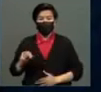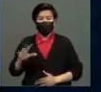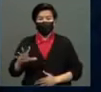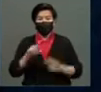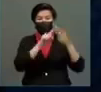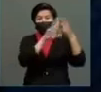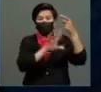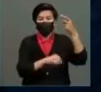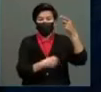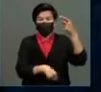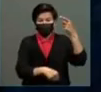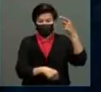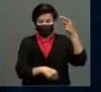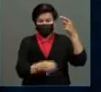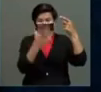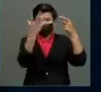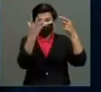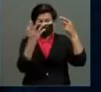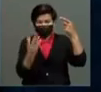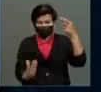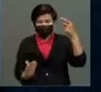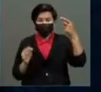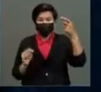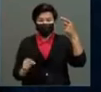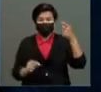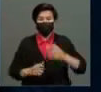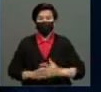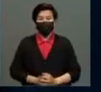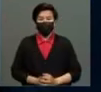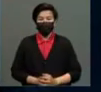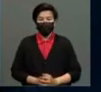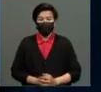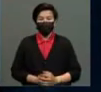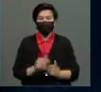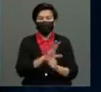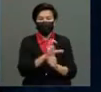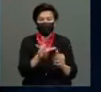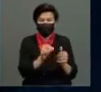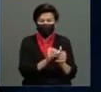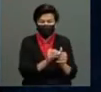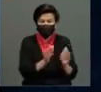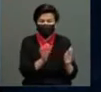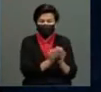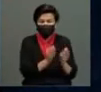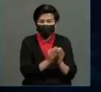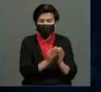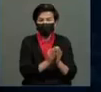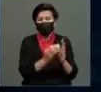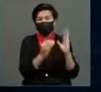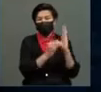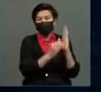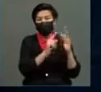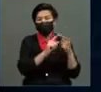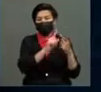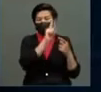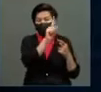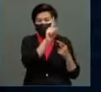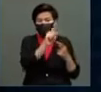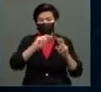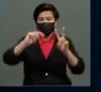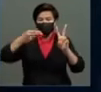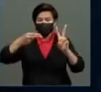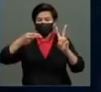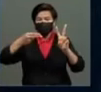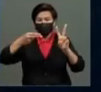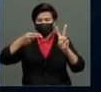แรกที่พบสูงสุดรายวันแล้วมาดูสะสมนะครับอันดับเปลี่ยนแปลงนิดหน่อยครับกรุงเทพมหานครอันดับที่1นะครับ 20,000